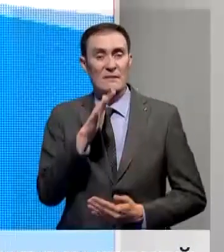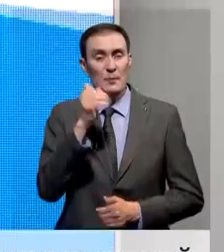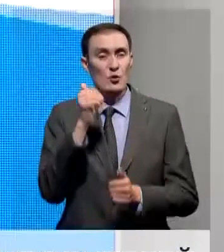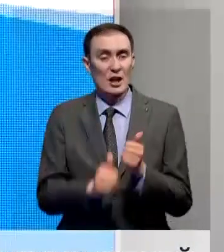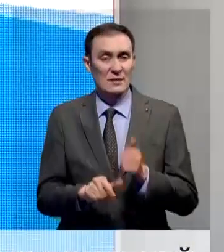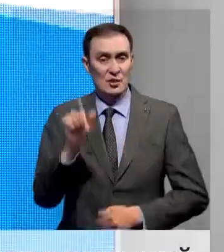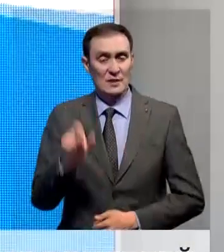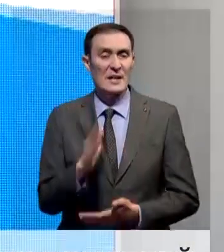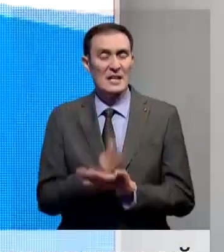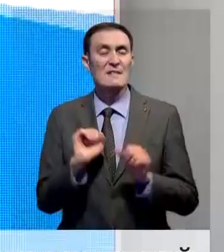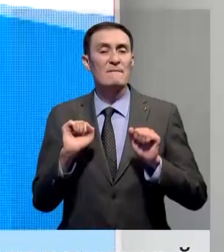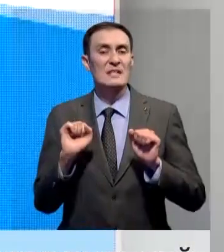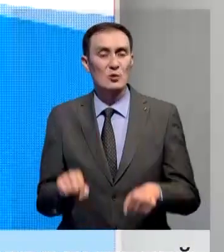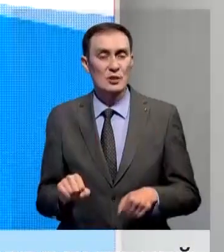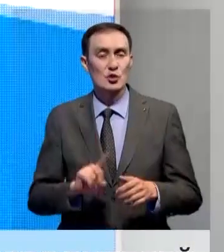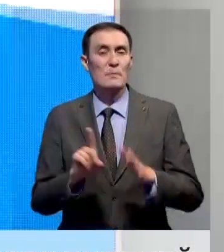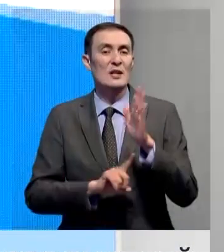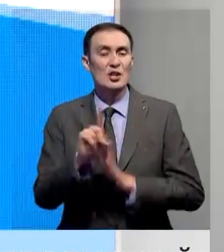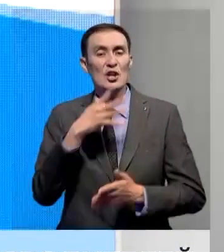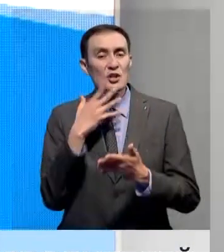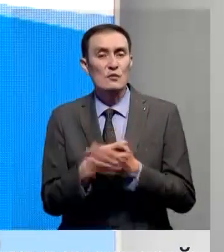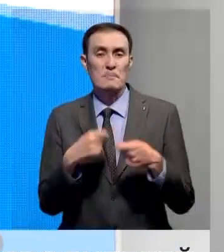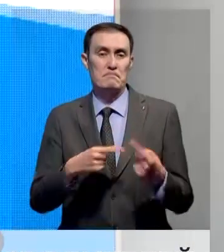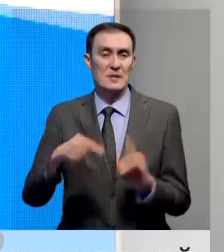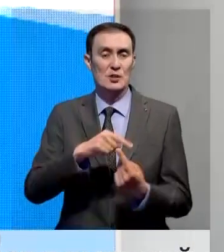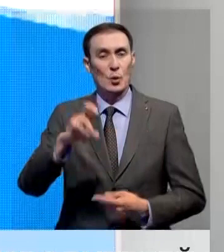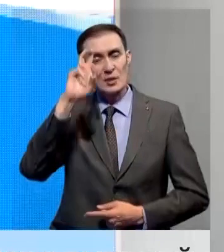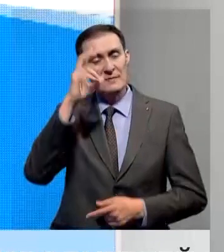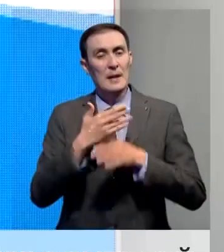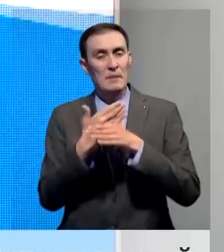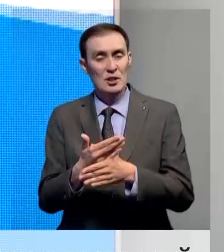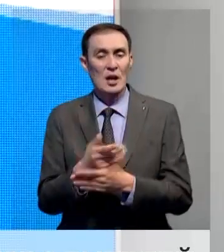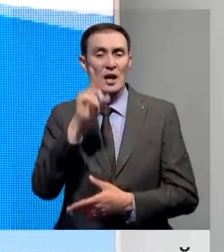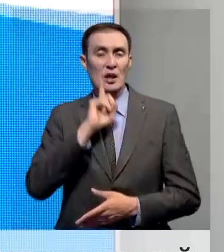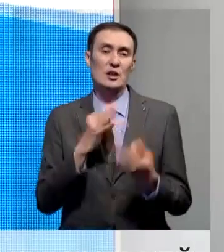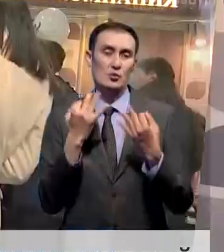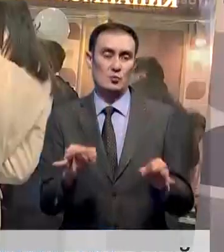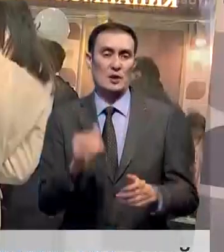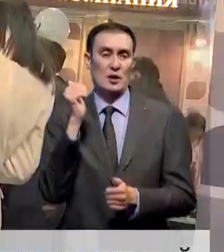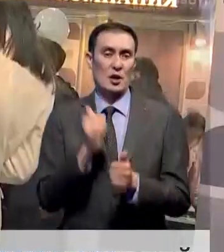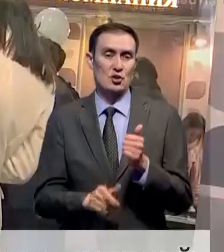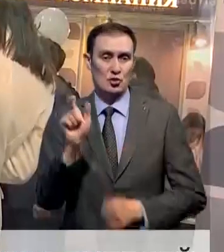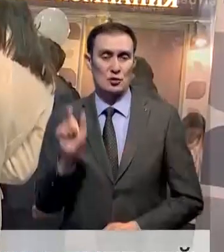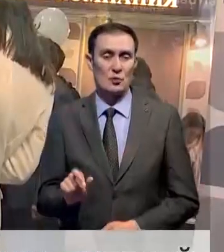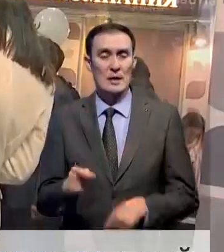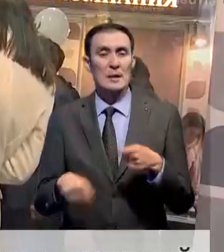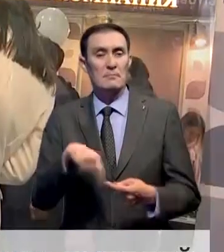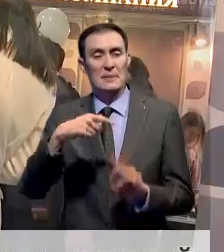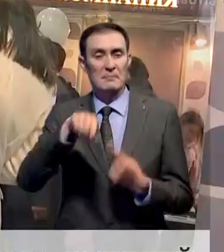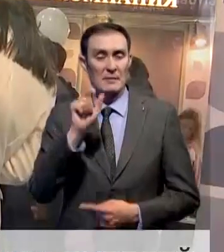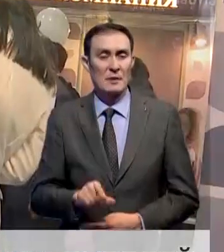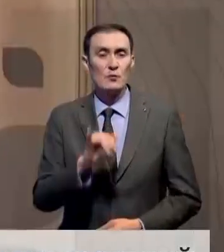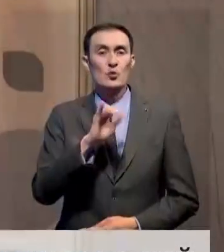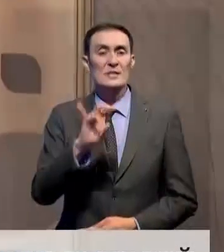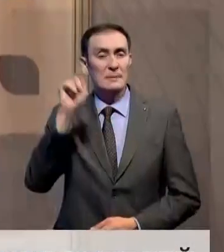каждого казахстанца есть все возможности для начала собственного дела. Государственная поддержка доступна каждому. Предприниматель Шенгиз Усен